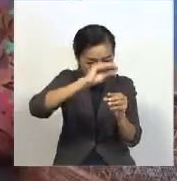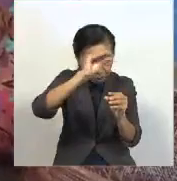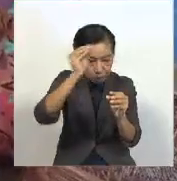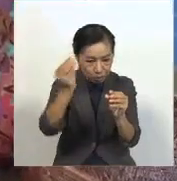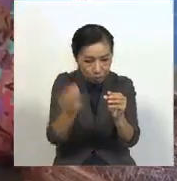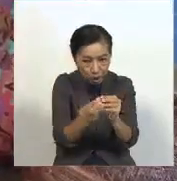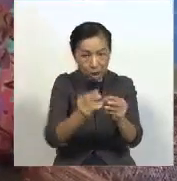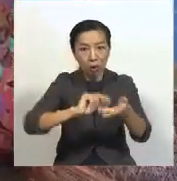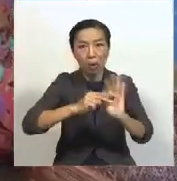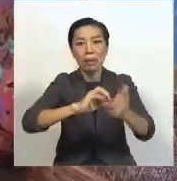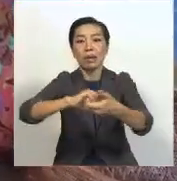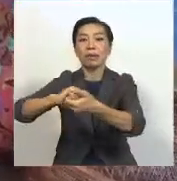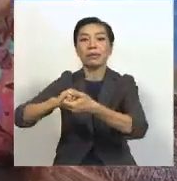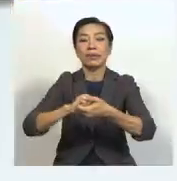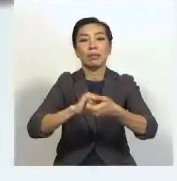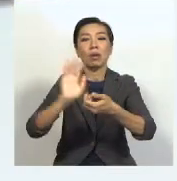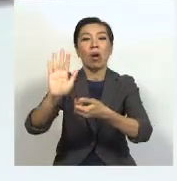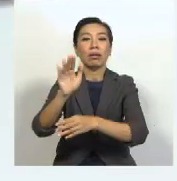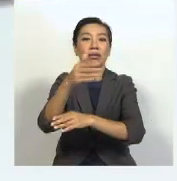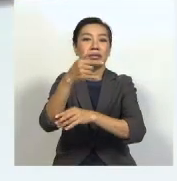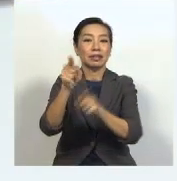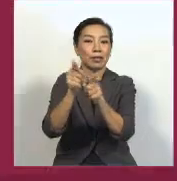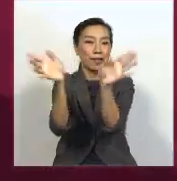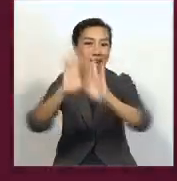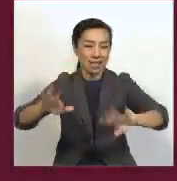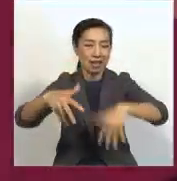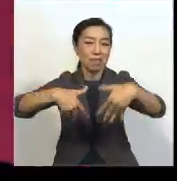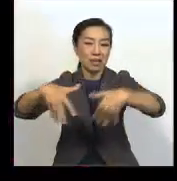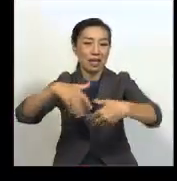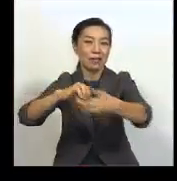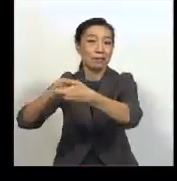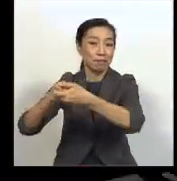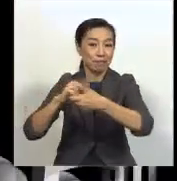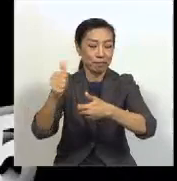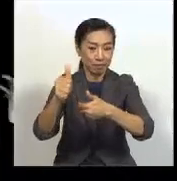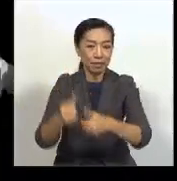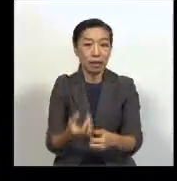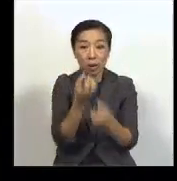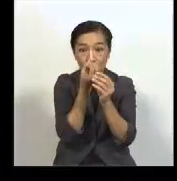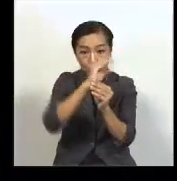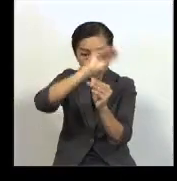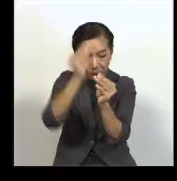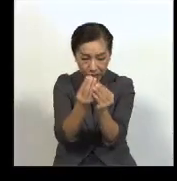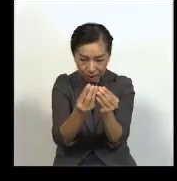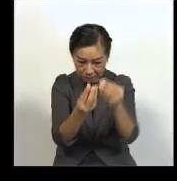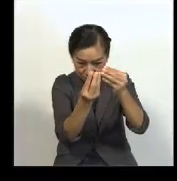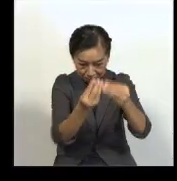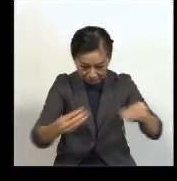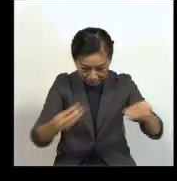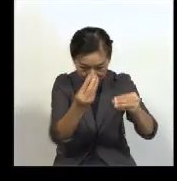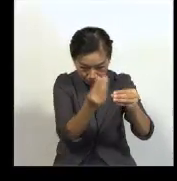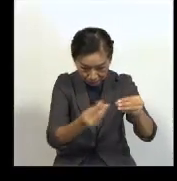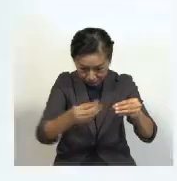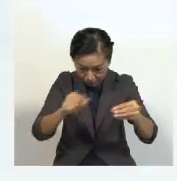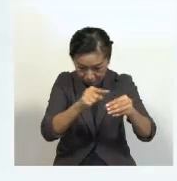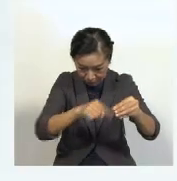เกลียวของประชาชนในอาเซียนกุบะมาลัยเป็นตัวแทนของ10ประเทศสมาชิกอาเซียนและหากมองด้